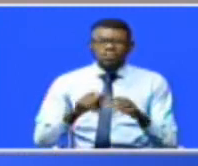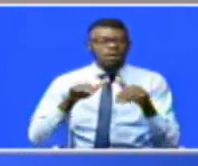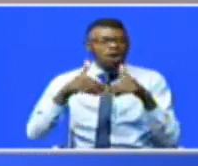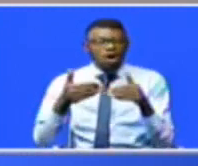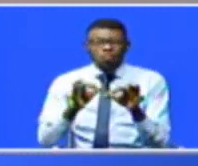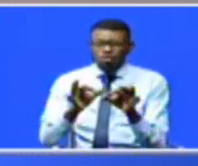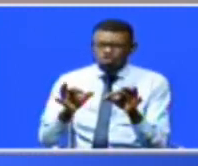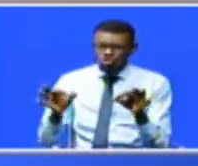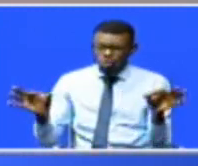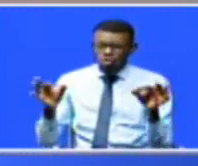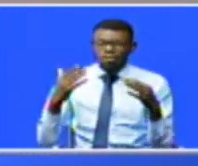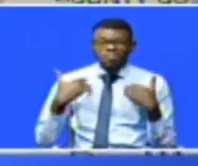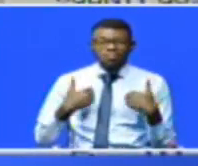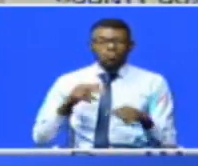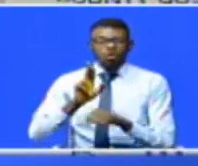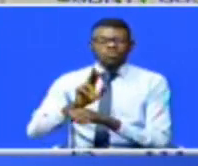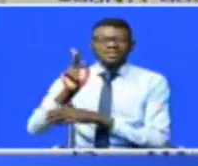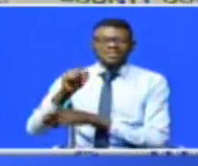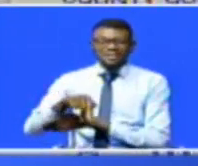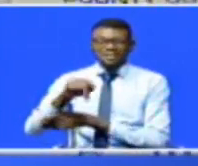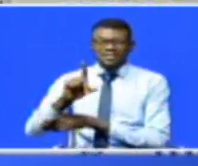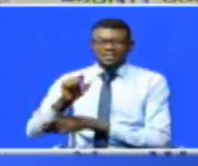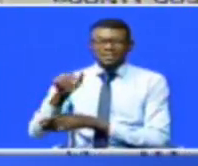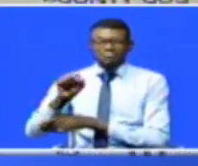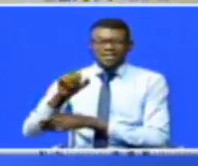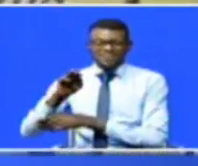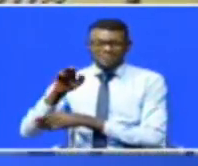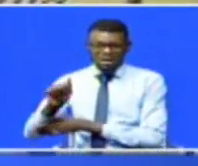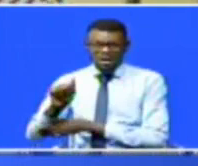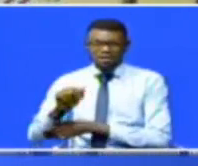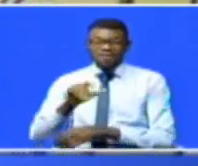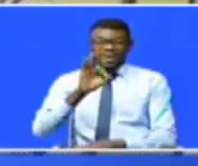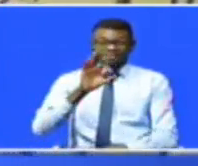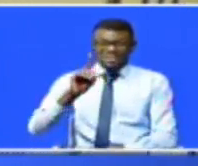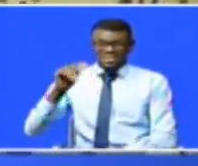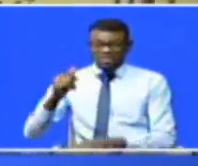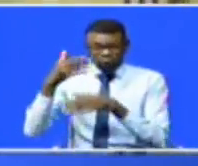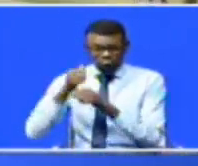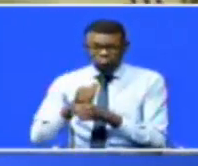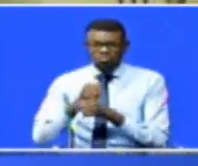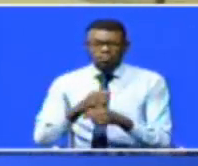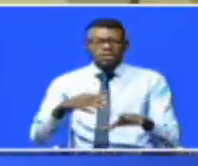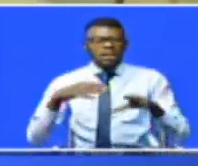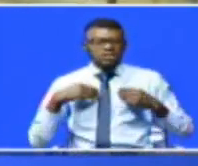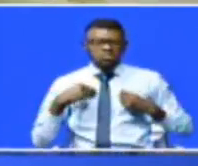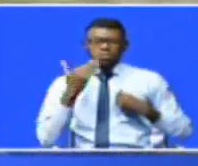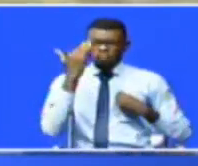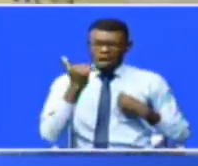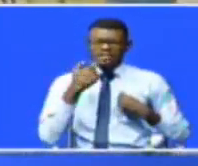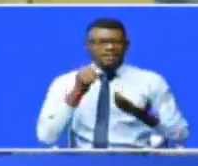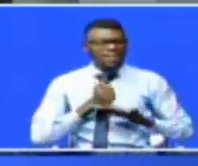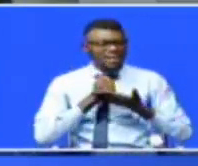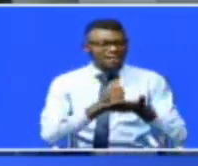someone on this plasma therapy. Shirika la FDA limeidhinisha matumizi ya mtindo huu ikisema kuwa manufaa yake ni